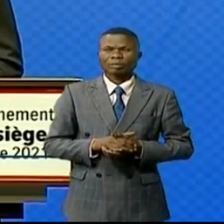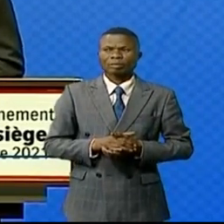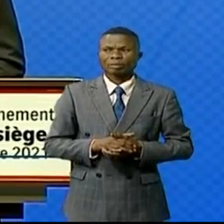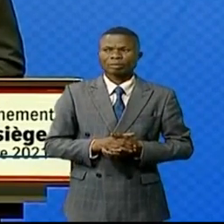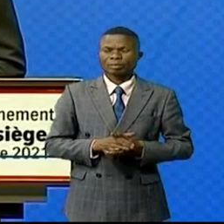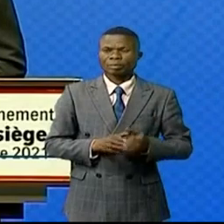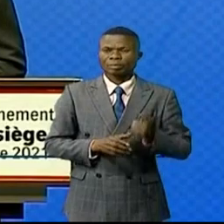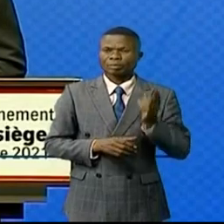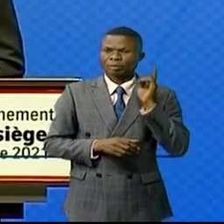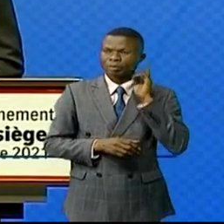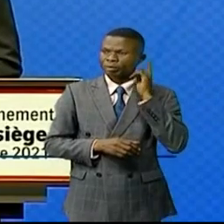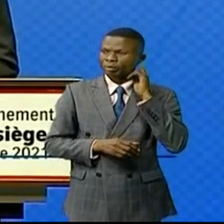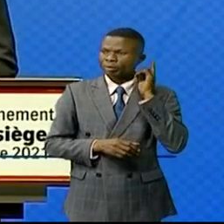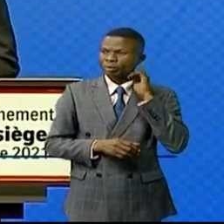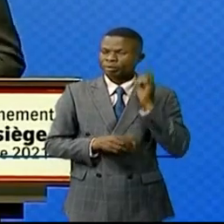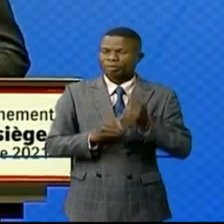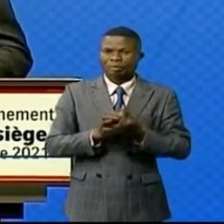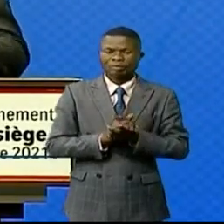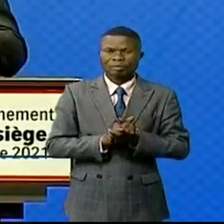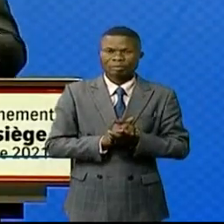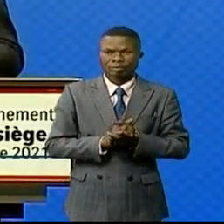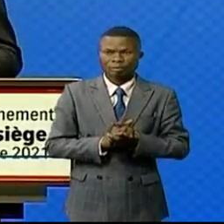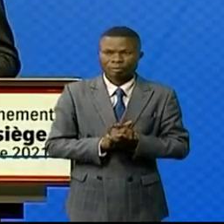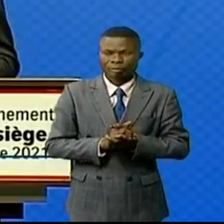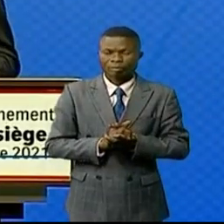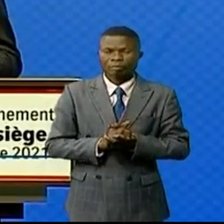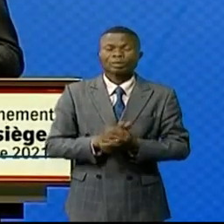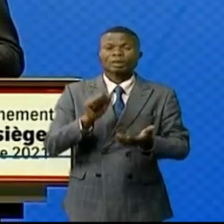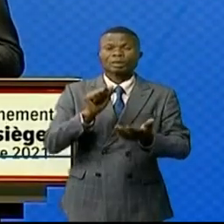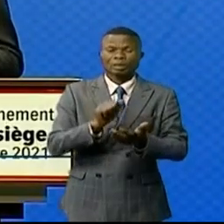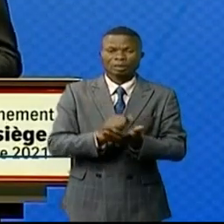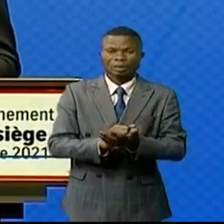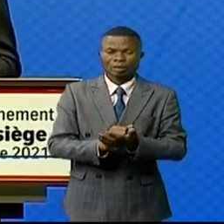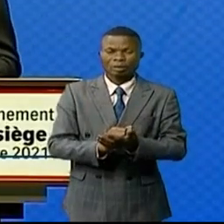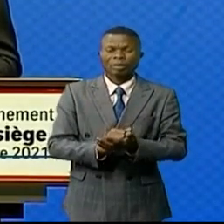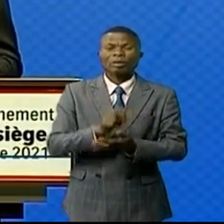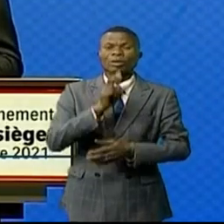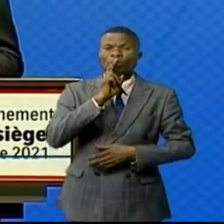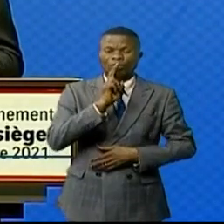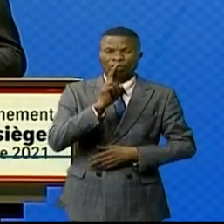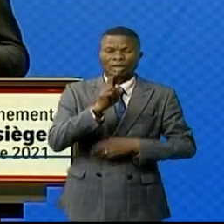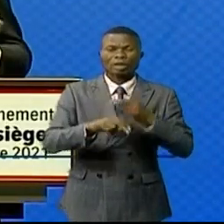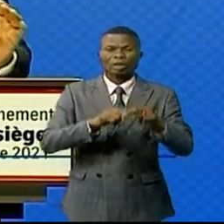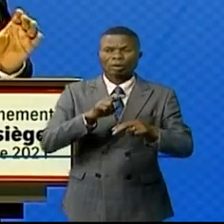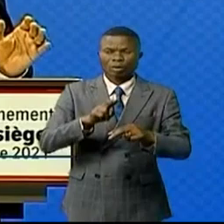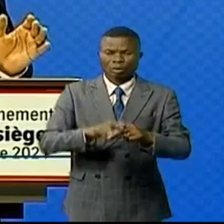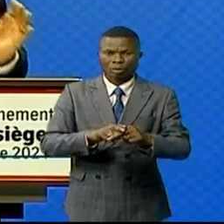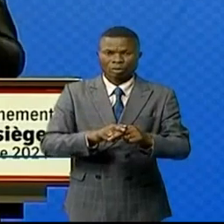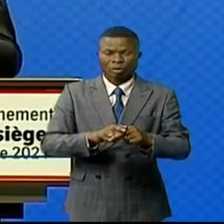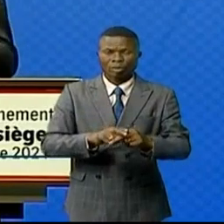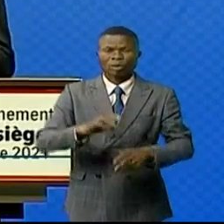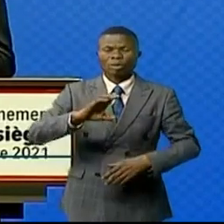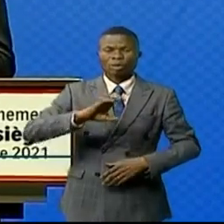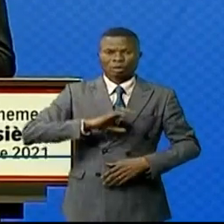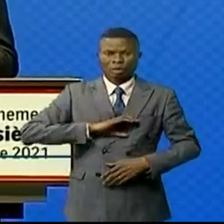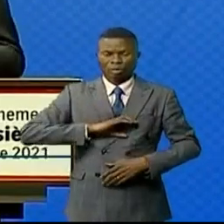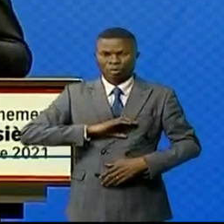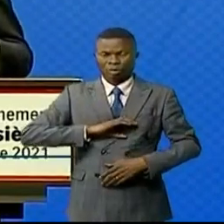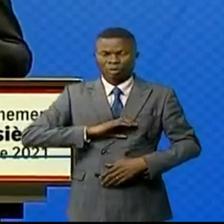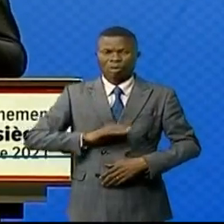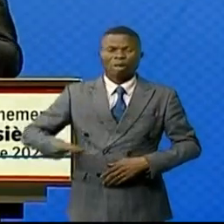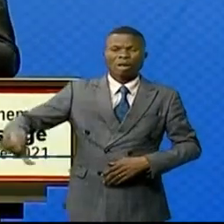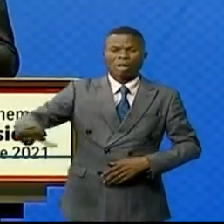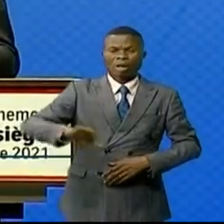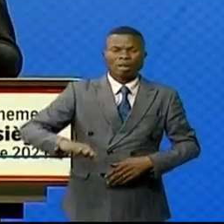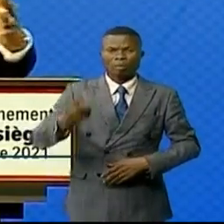frontière États-Unis-Mexique. Et donc, il est tout à fait normal que les polices des deux pays